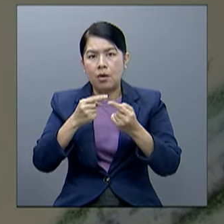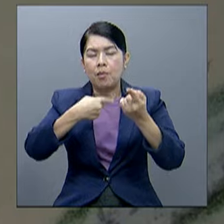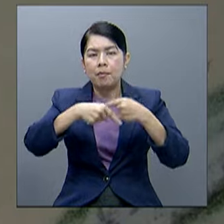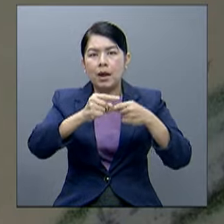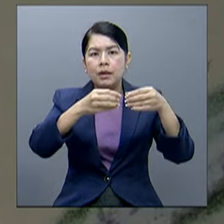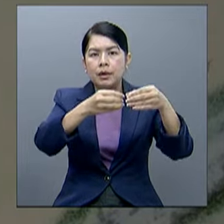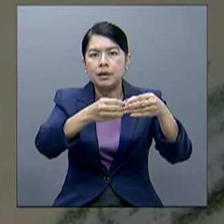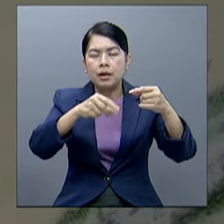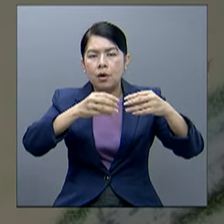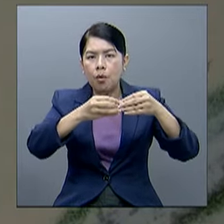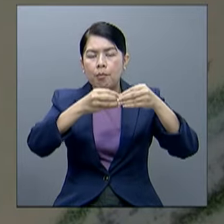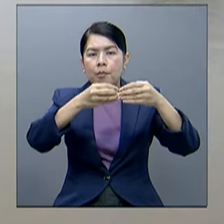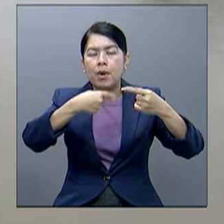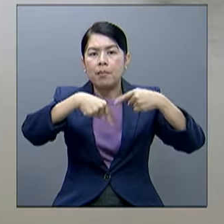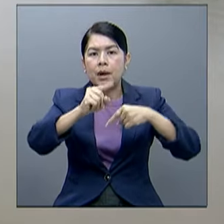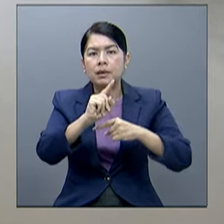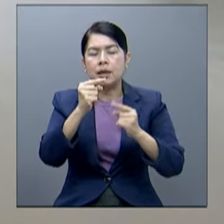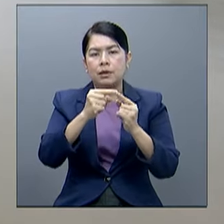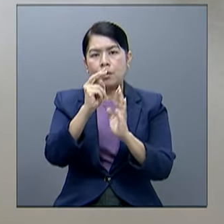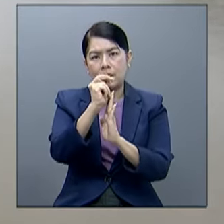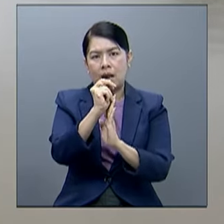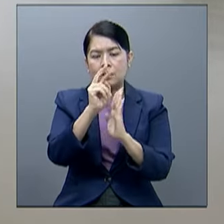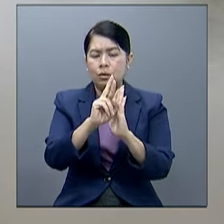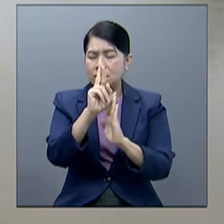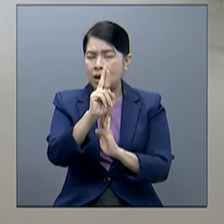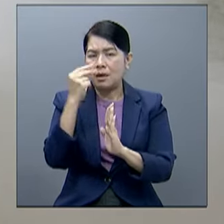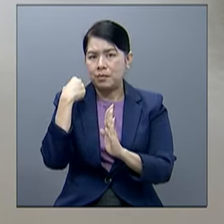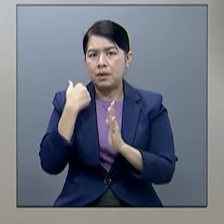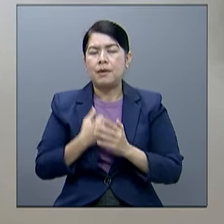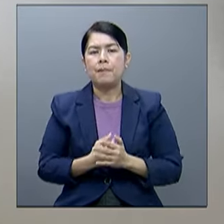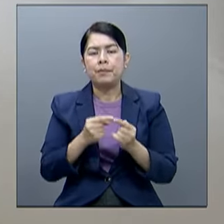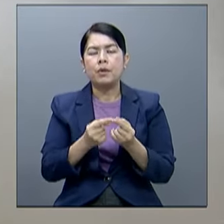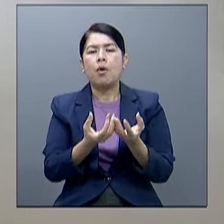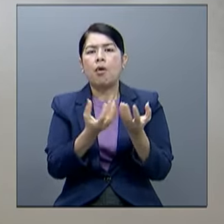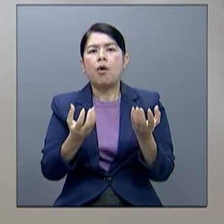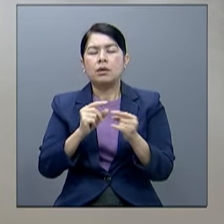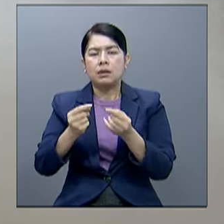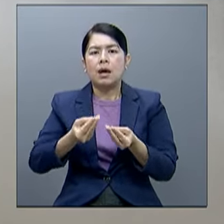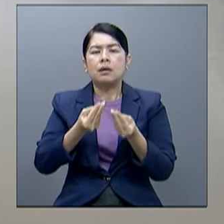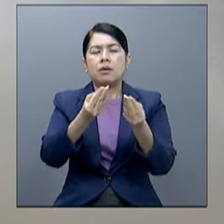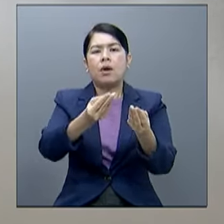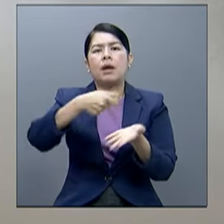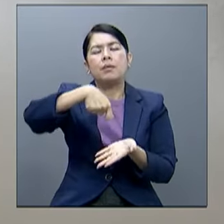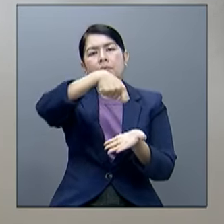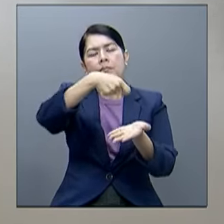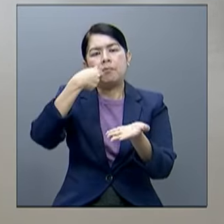ครับเพื่อไปแจกจ่ายถุงยางชีพพร้อมกับจะมีการตั้งวรูมติดตามผลกระทบพื้นที่ทางการเกษตรด้วยครับ